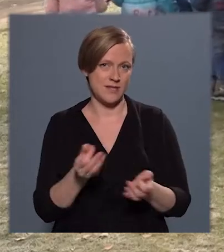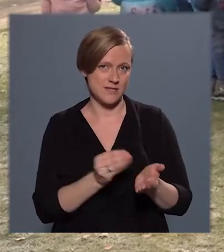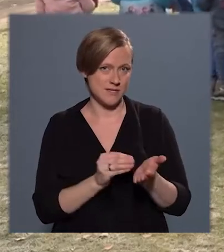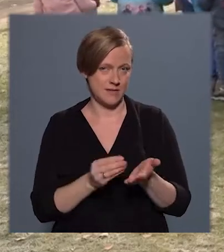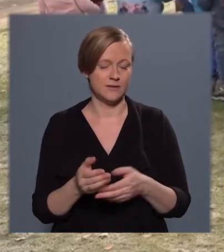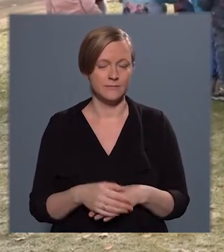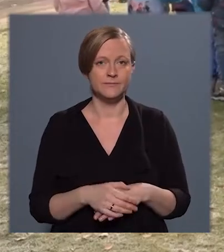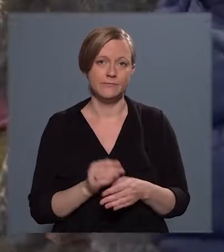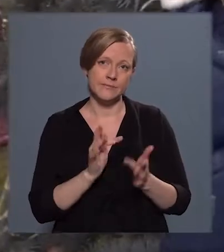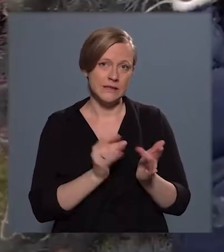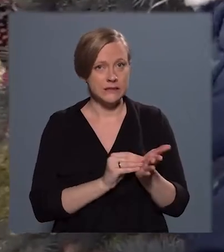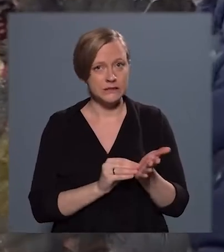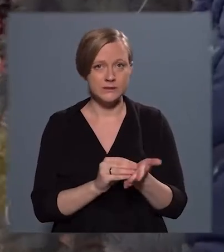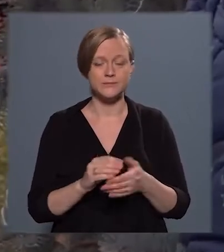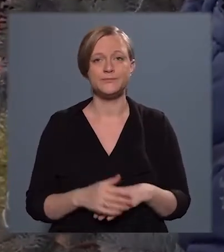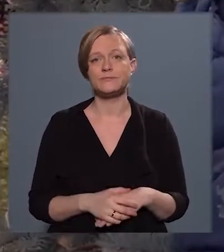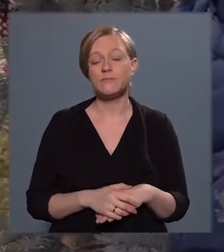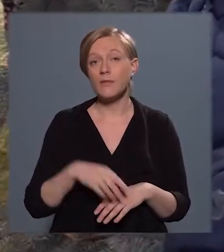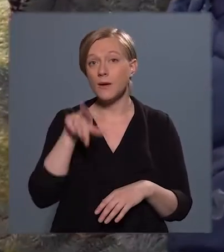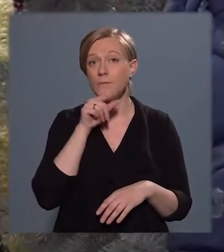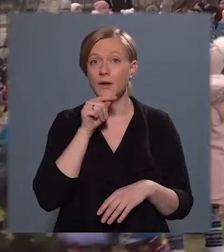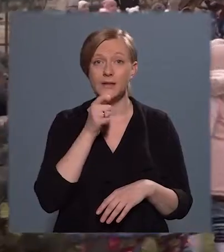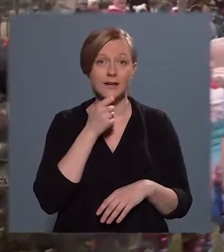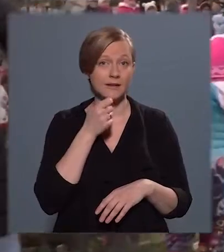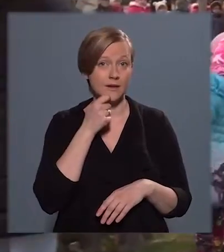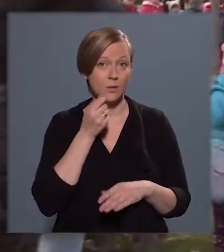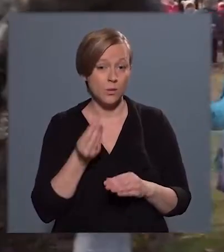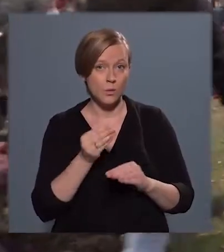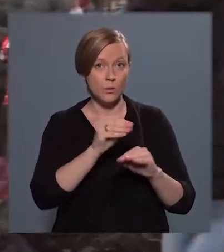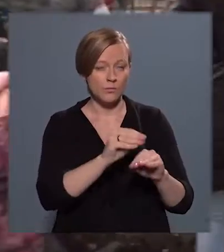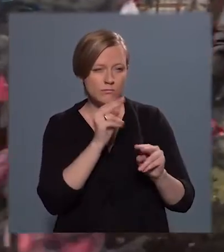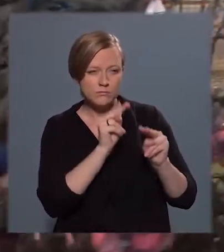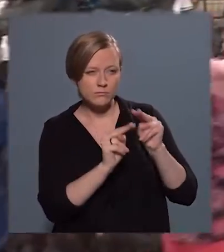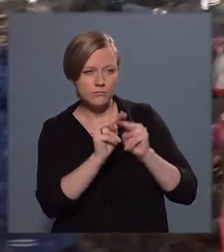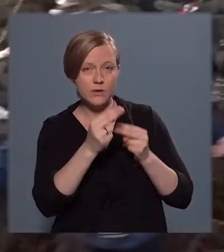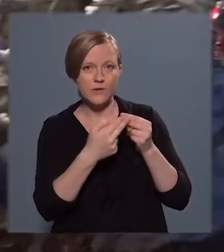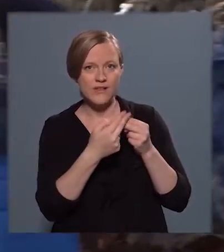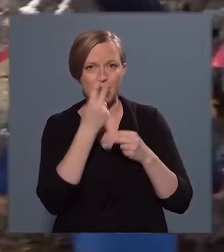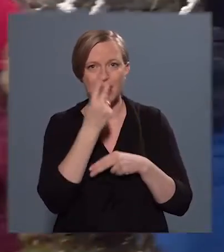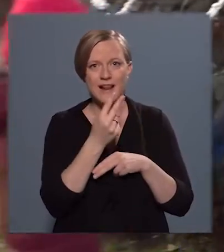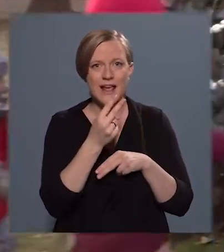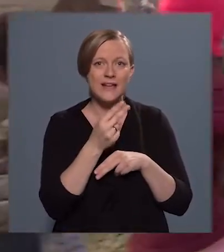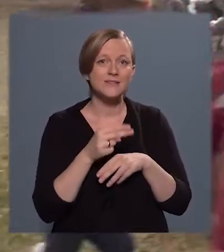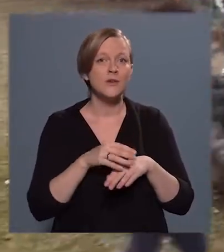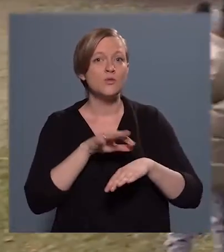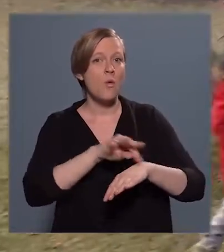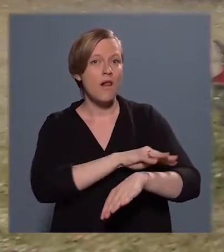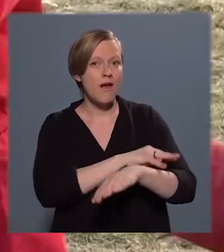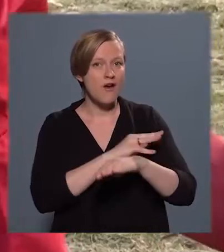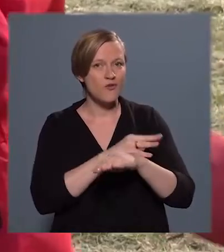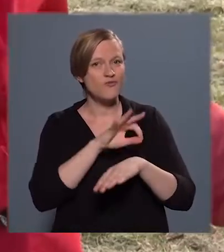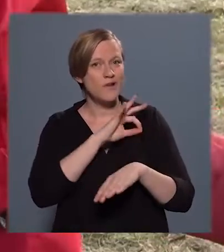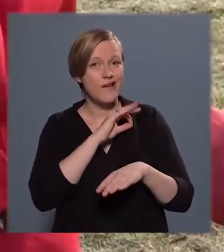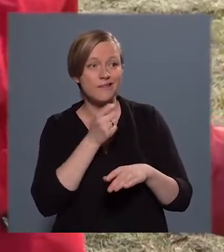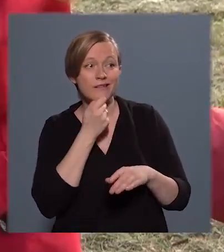a kis díszeket. A madáretetők kihelyezésével a gyerekek közelebbről figyelhetik meg a tollas barátaik étkezési szokásait,